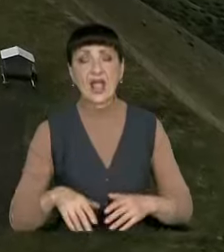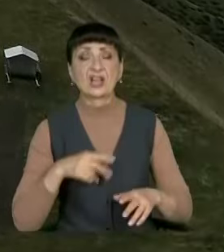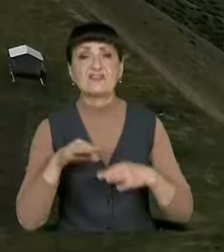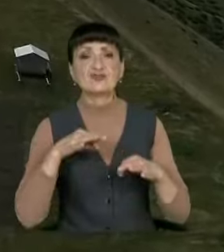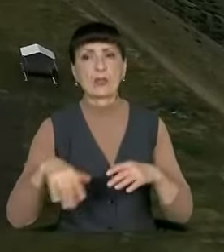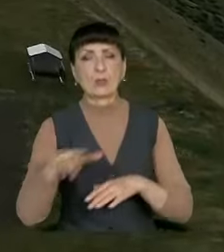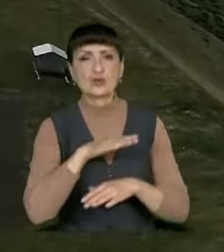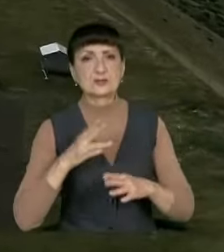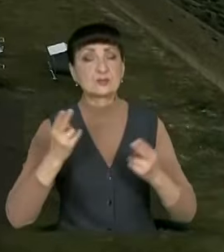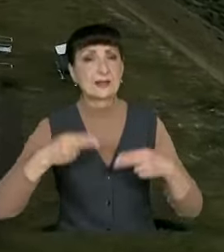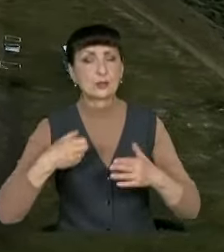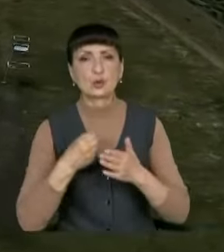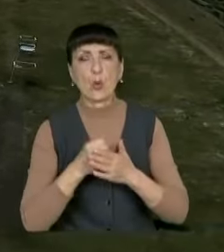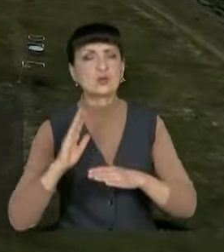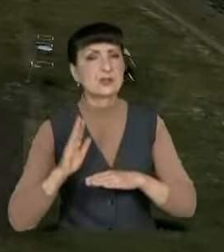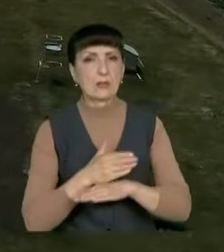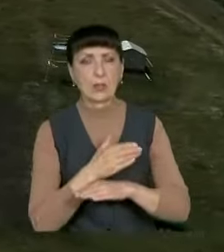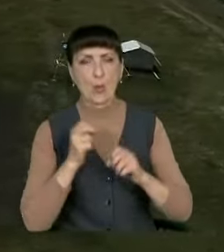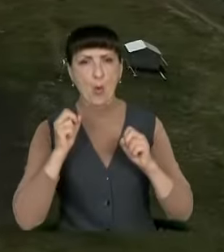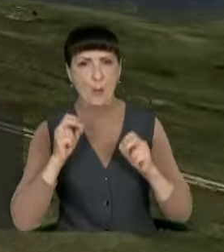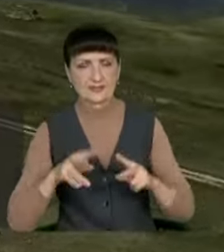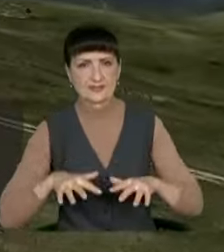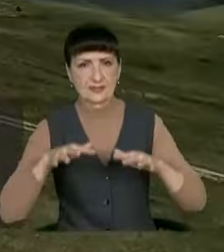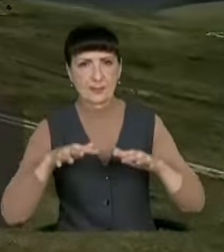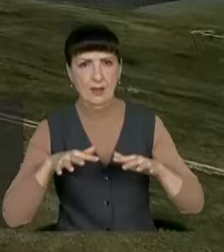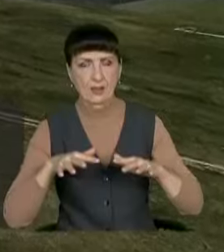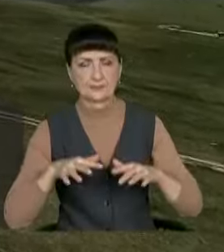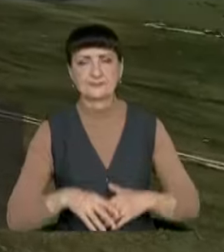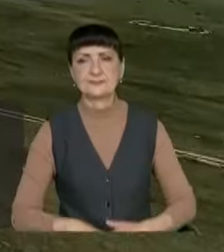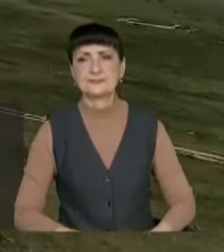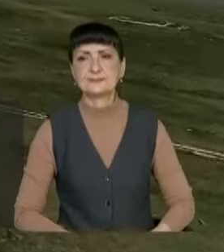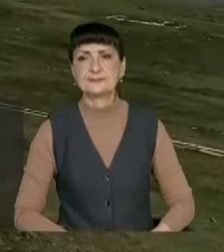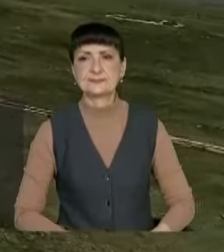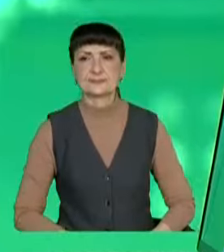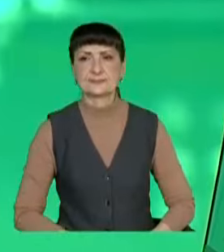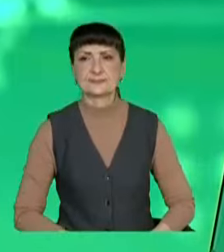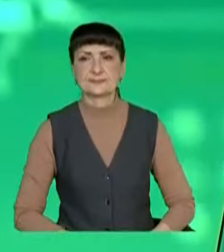на участках будет закрыто до устранения угроз затопления.